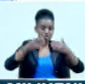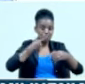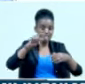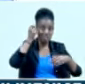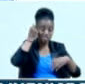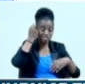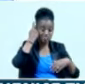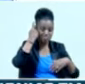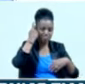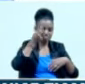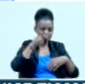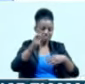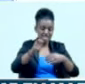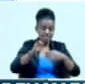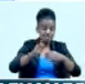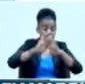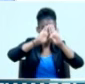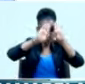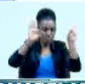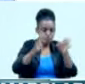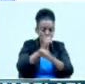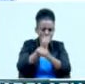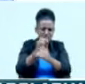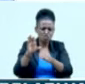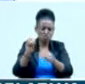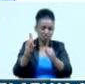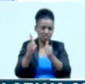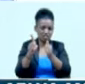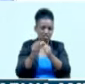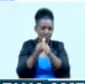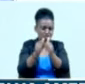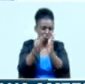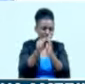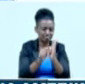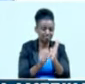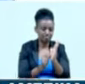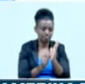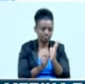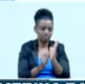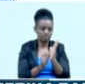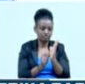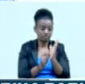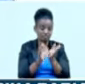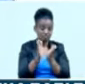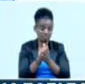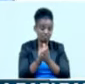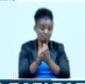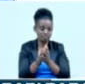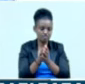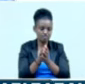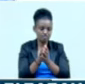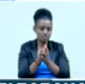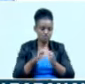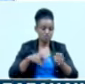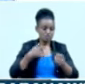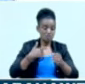yuko mbyukuri bagomba gushyira mu gaciro bakirinda iki cyorezo bakurikiza amabwiriza ndetse bakumva